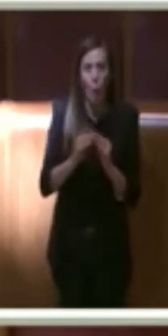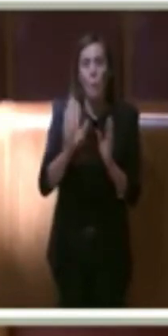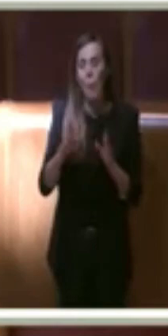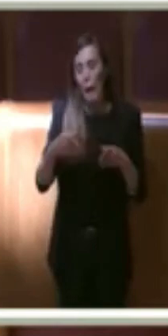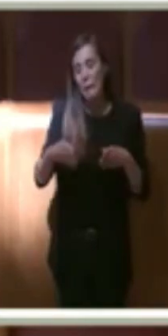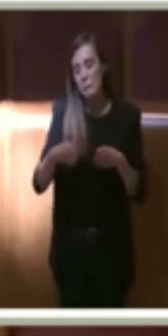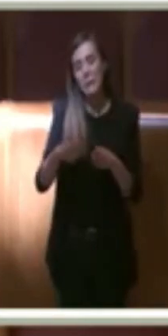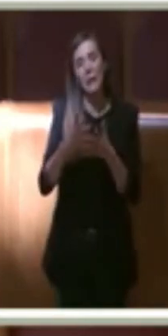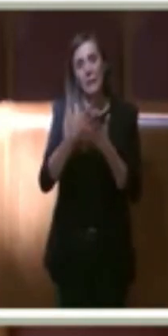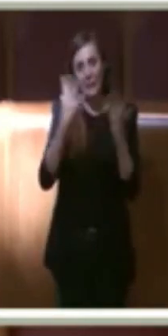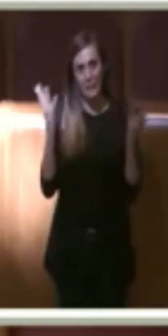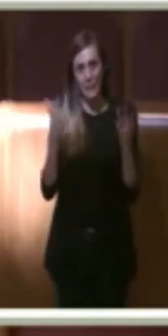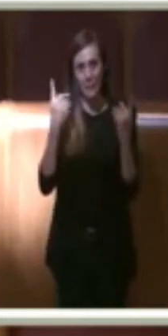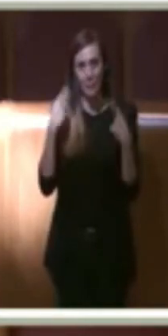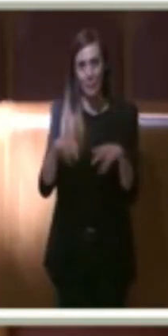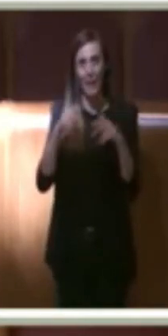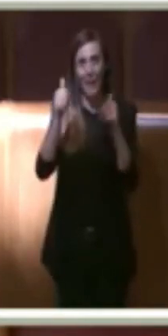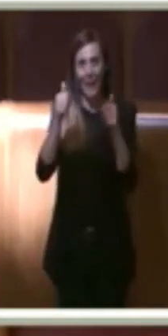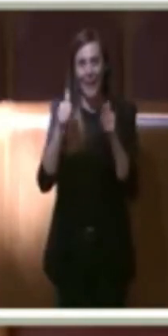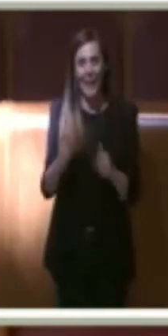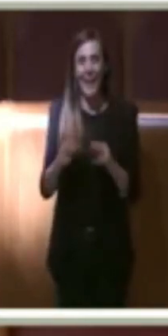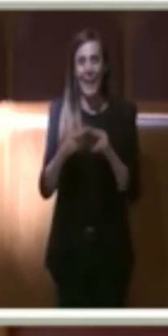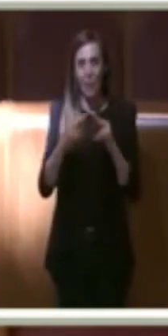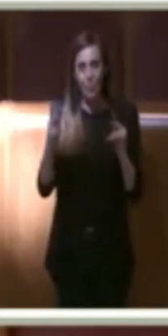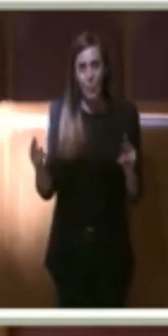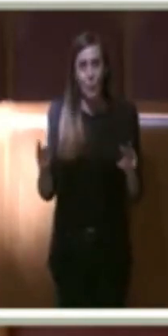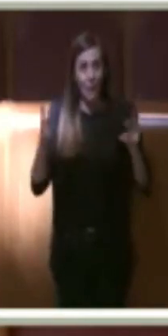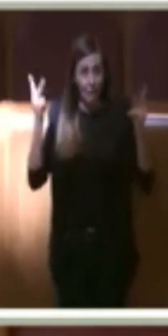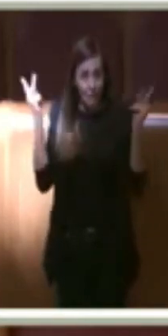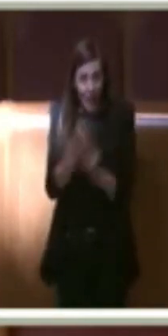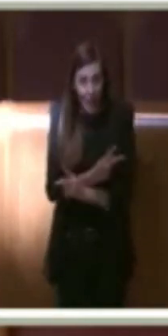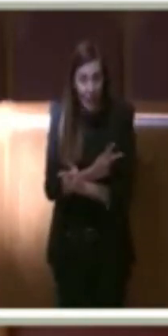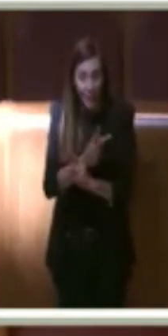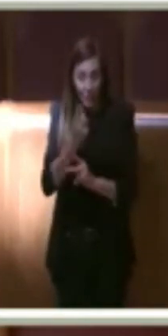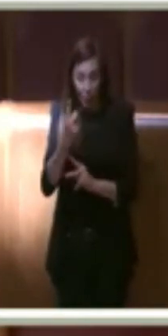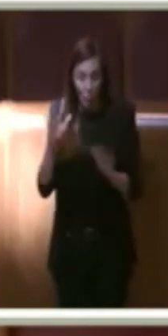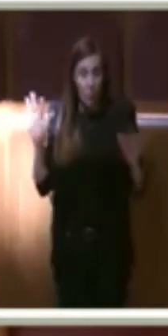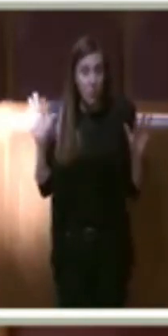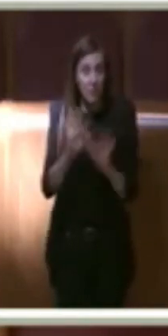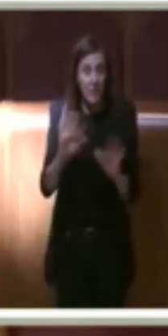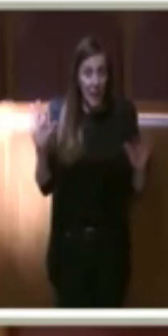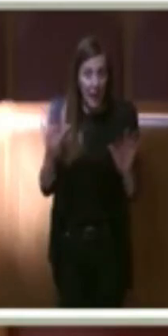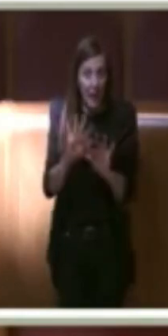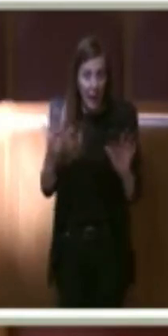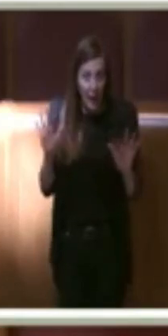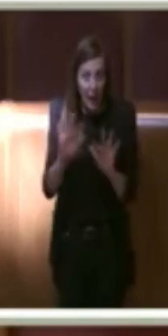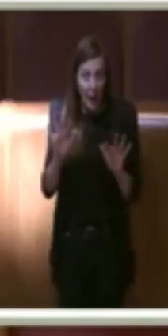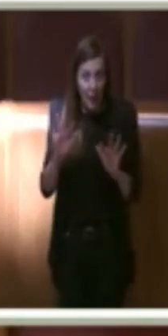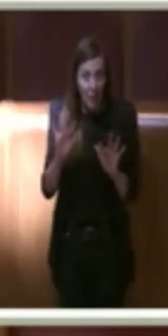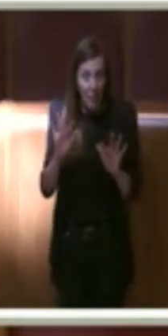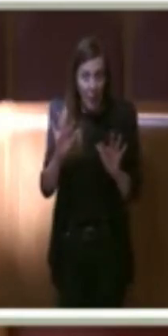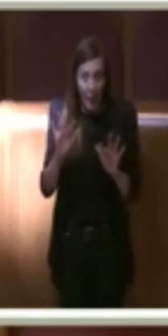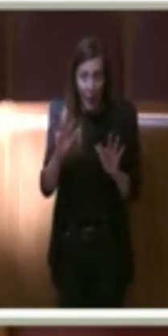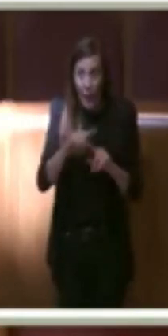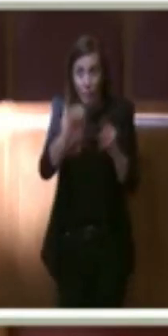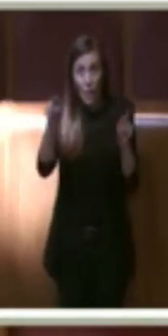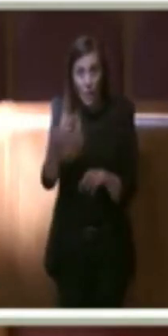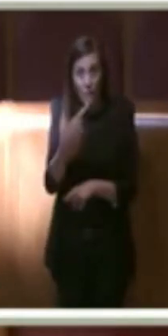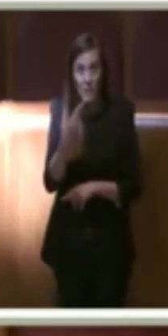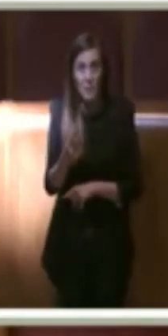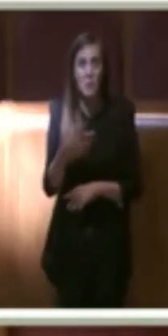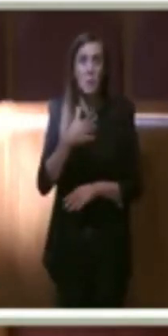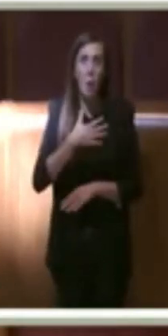Ora, questa gara ponte è davvero il dramma che è stato delineato in quest'aula? Ma